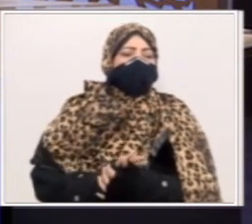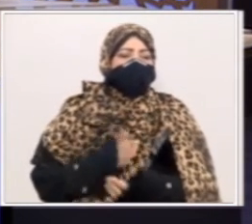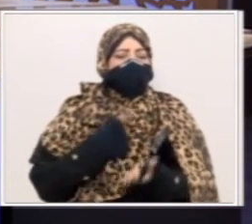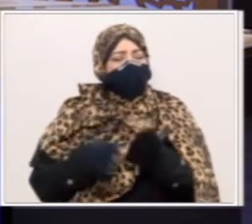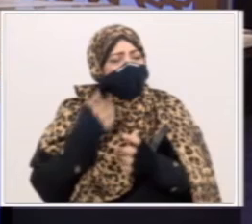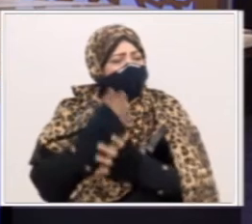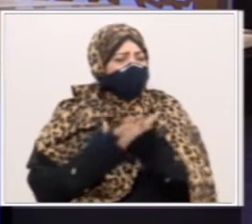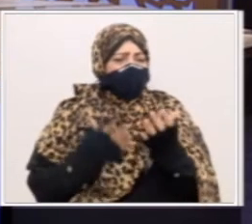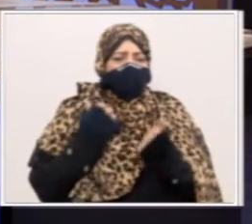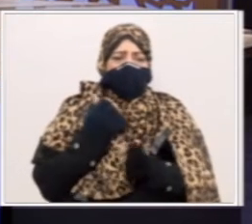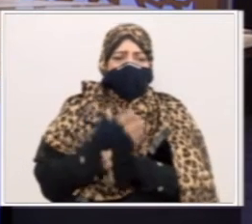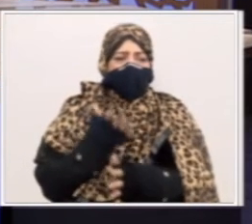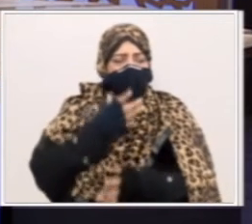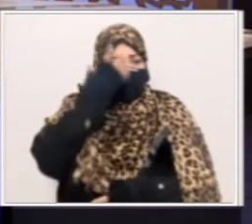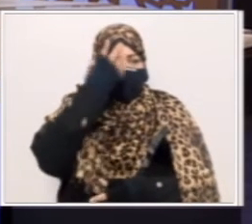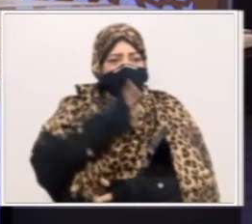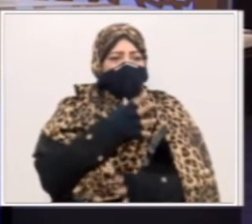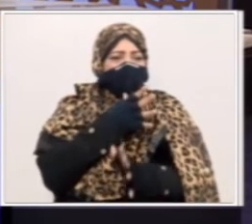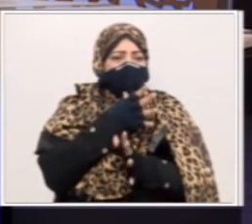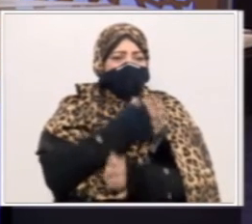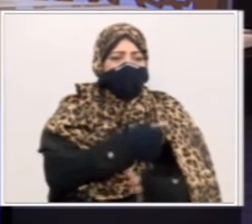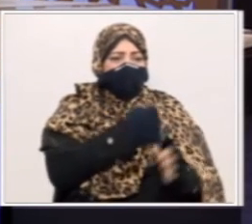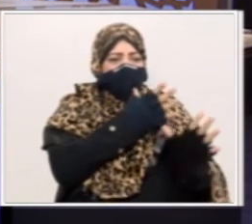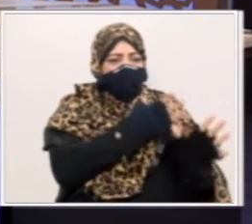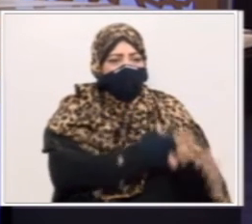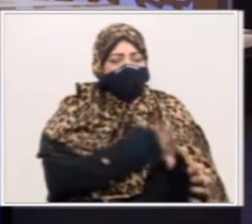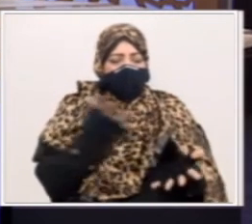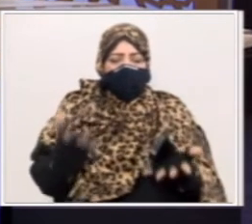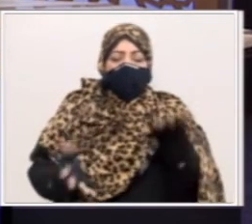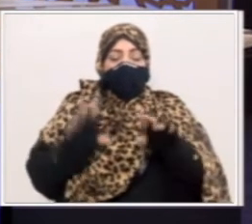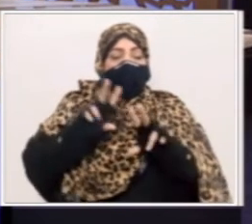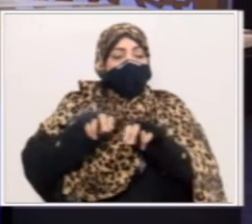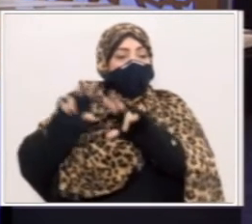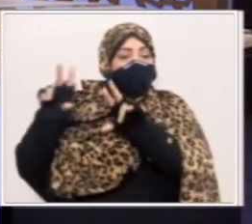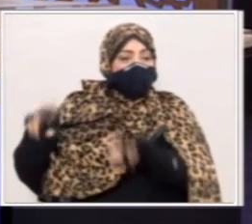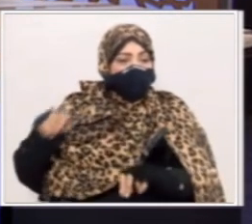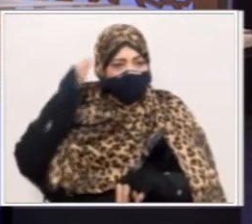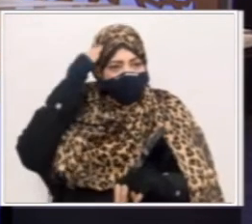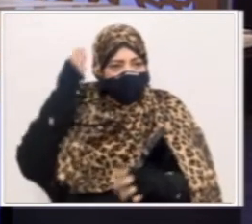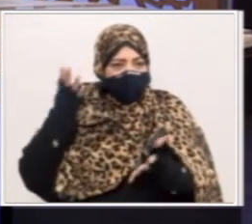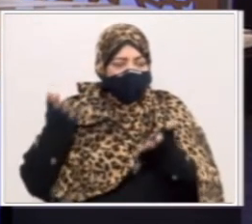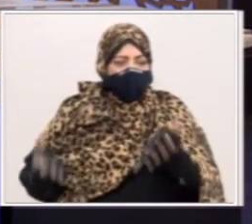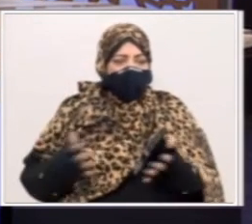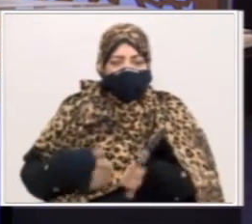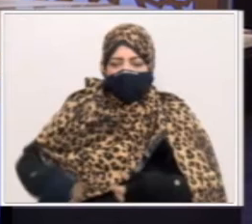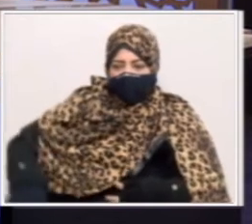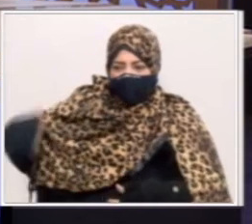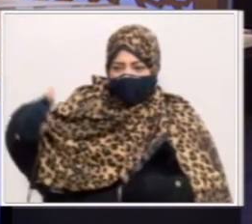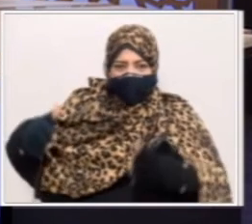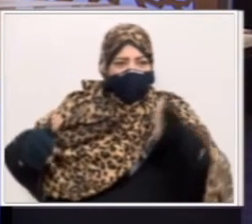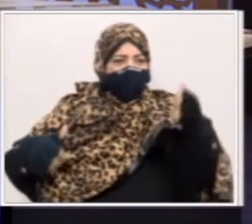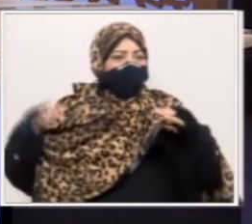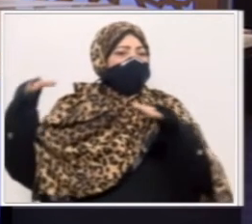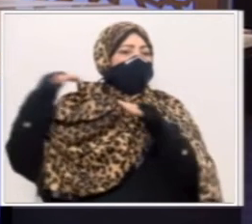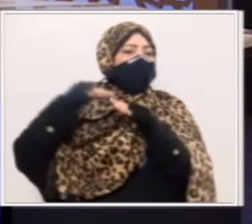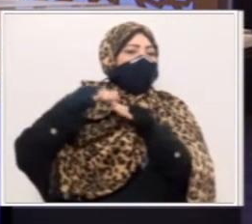العطية وقال أعدلوا بين أولادكم، وجاءه رجل يريد أن يعطي أحد أبنائه شيئا فقال له أكل